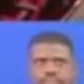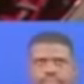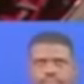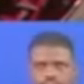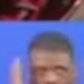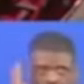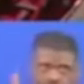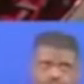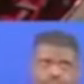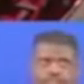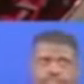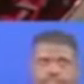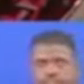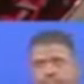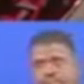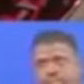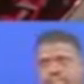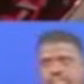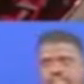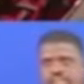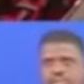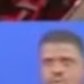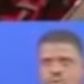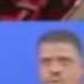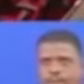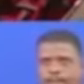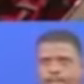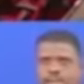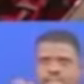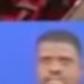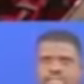Mheshimiwa Peter Joseph Serukamba Iringa.